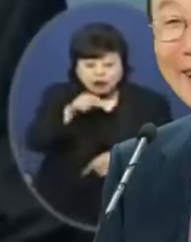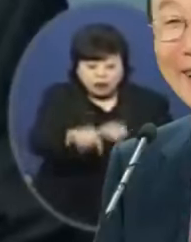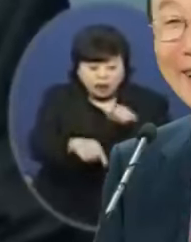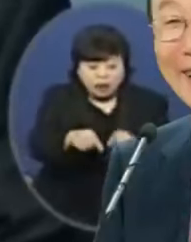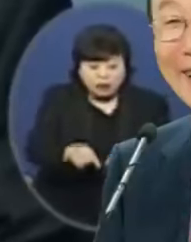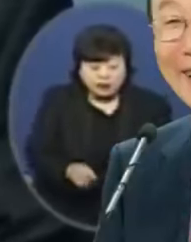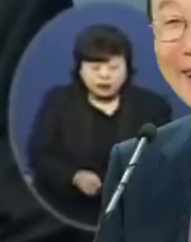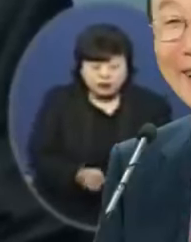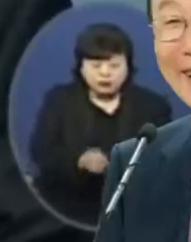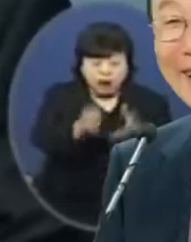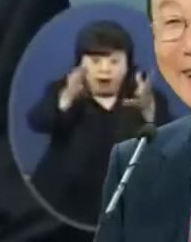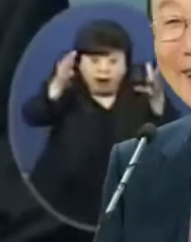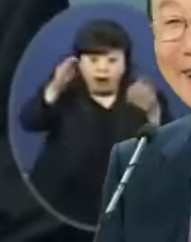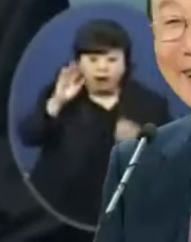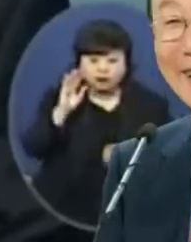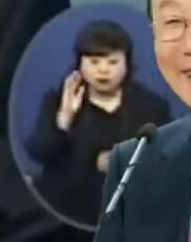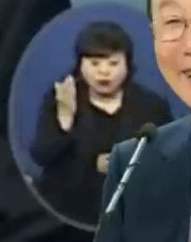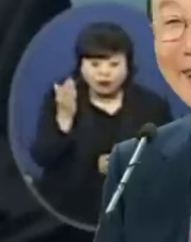말한 것입니다.